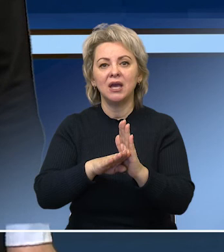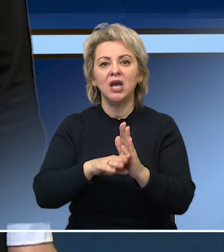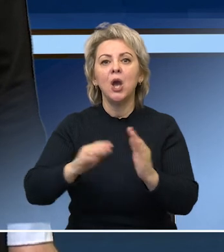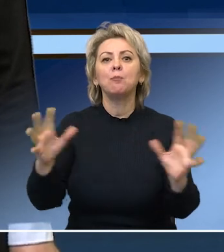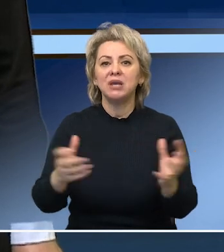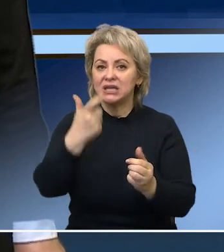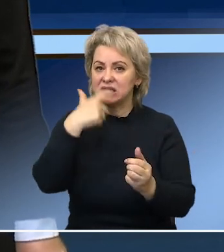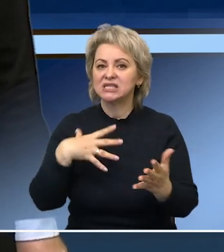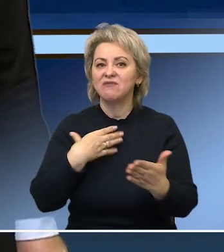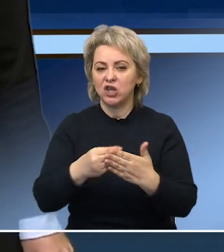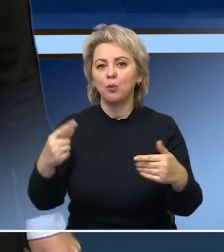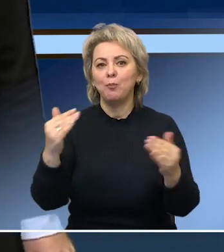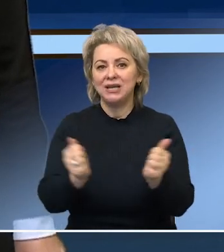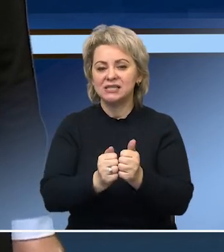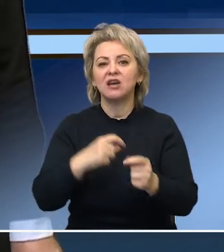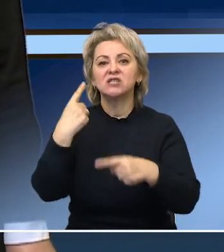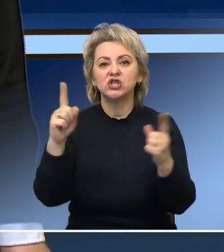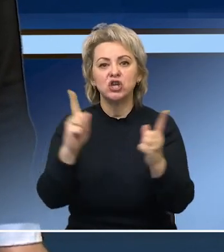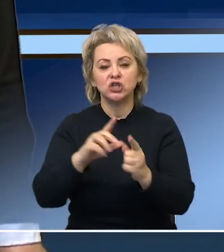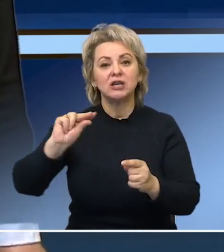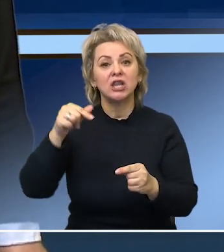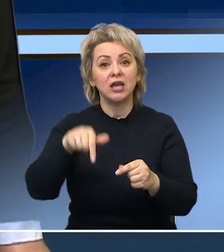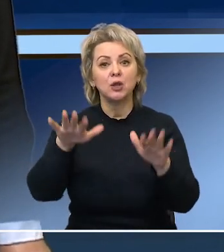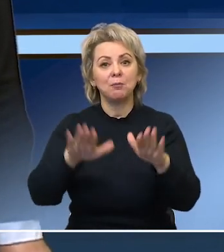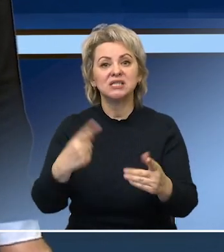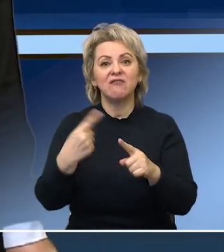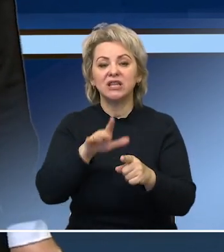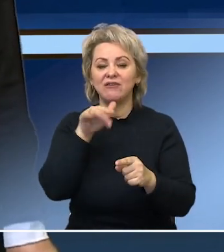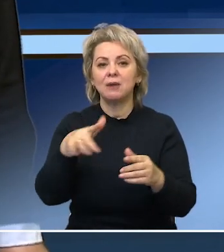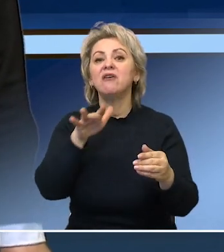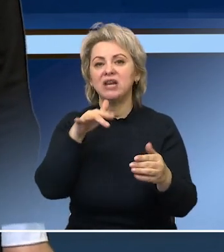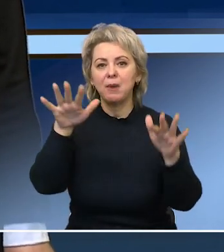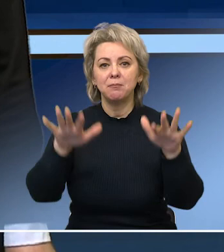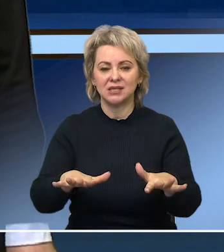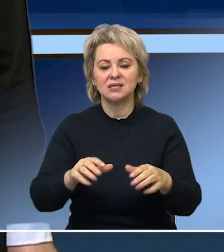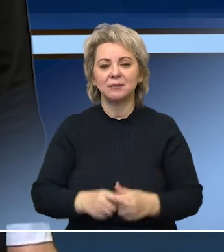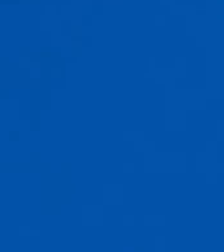и своих близких. Встретимся в четверг. На этом же месте, в это же время. Время. Местное.